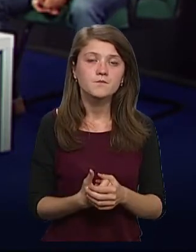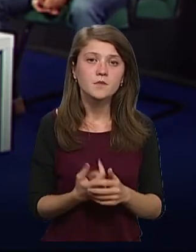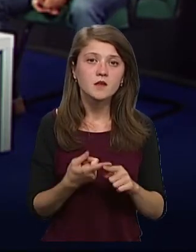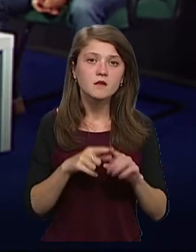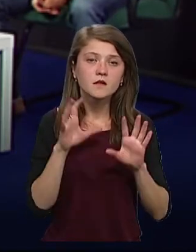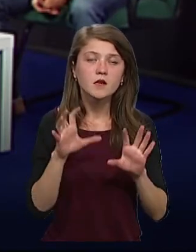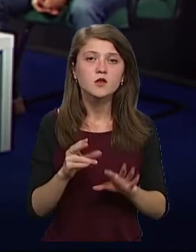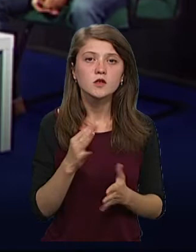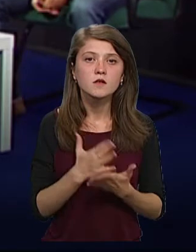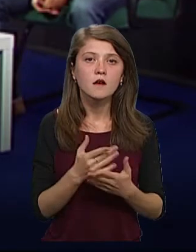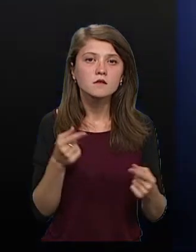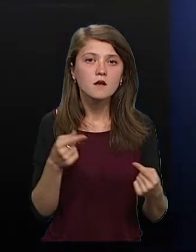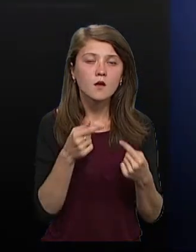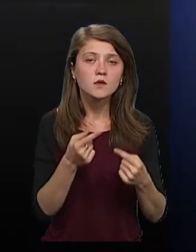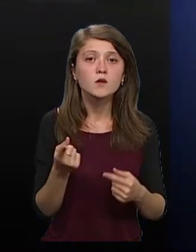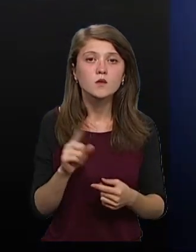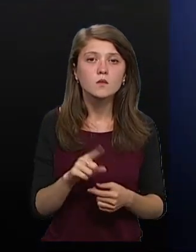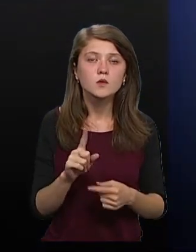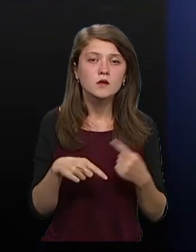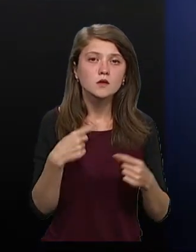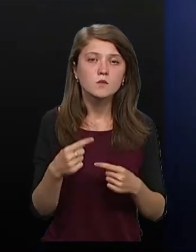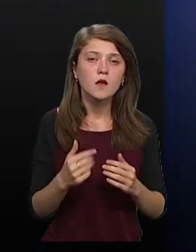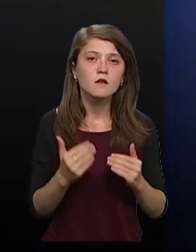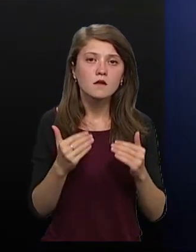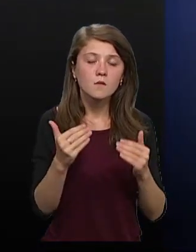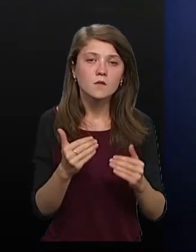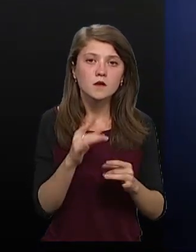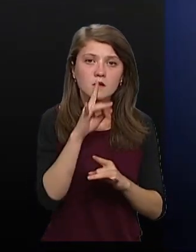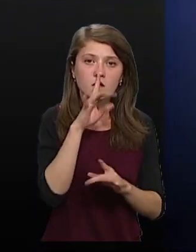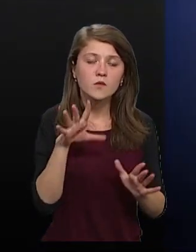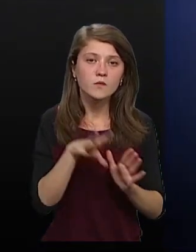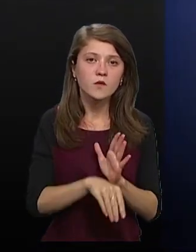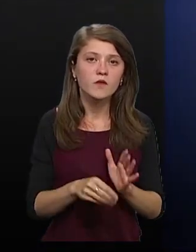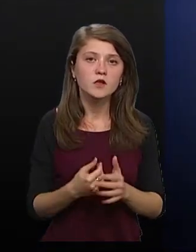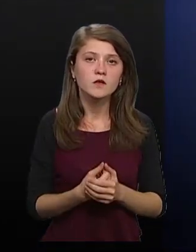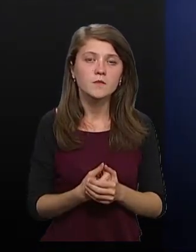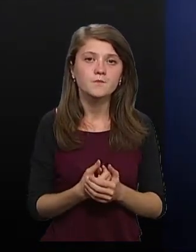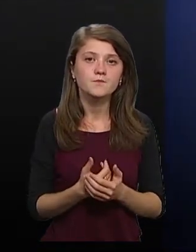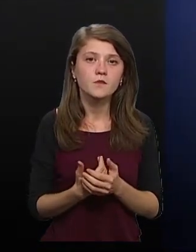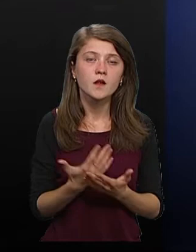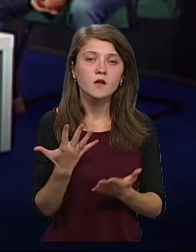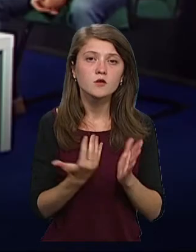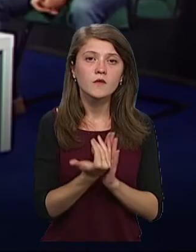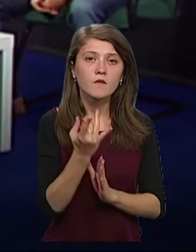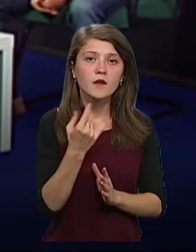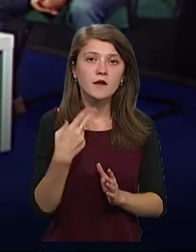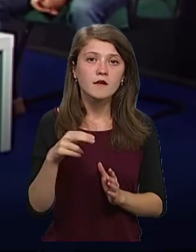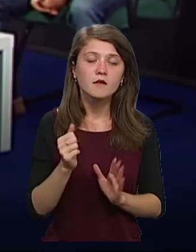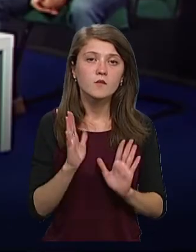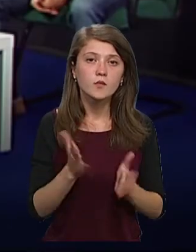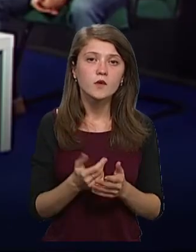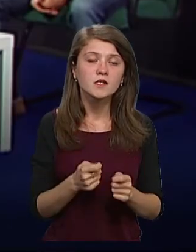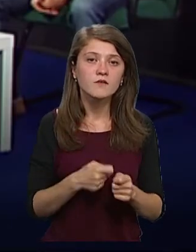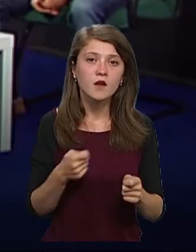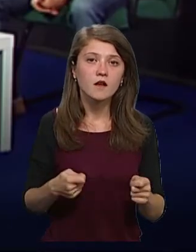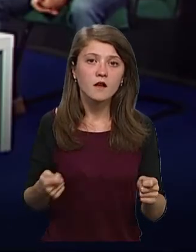закони, чи є загроза того, що, наприклад, ці наступні етапи не будуть взагалі впроваджені? Якщо Верховна Рада буде зволікати з